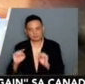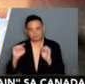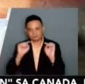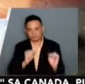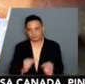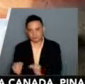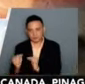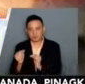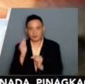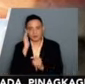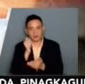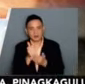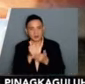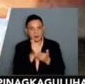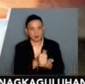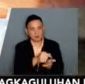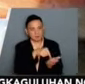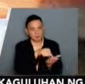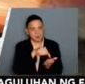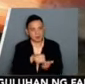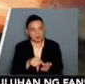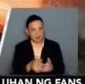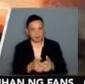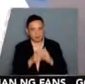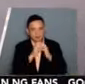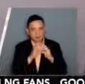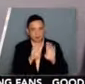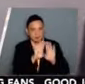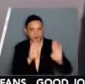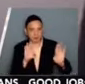sa aksidente sa pagsasaayos ng nasirang